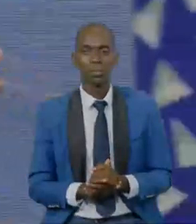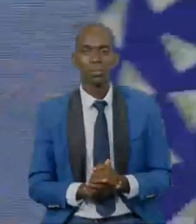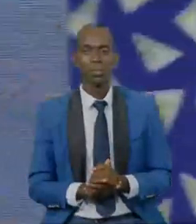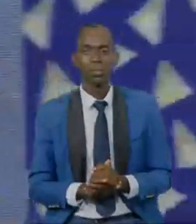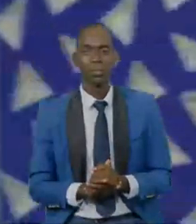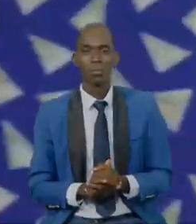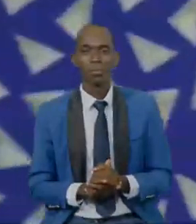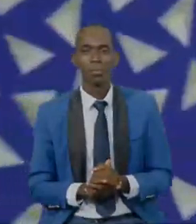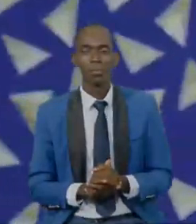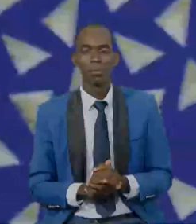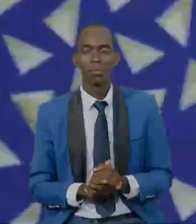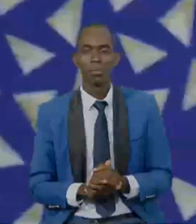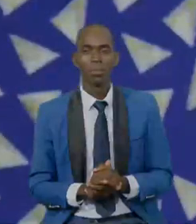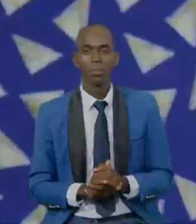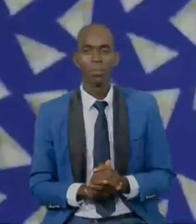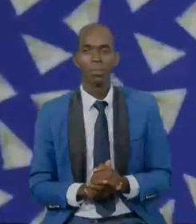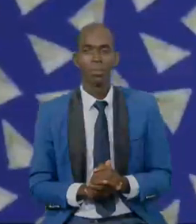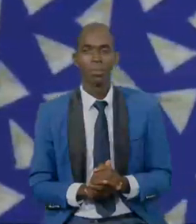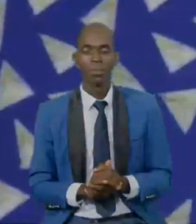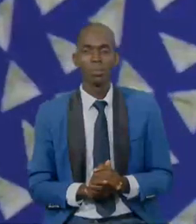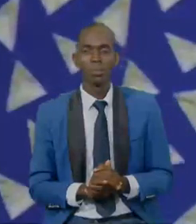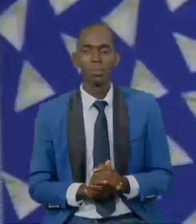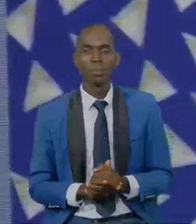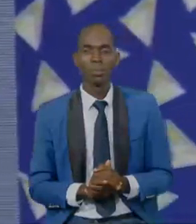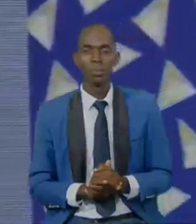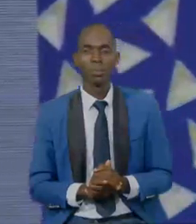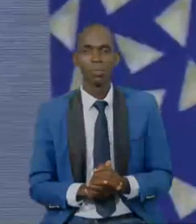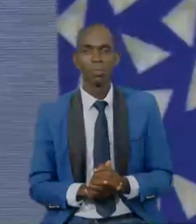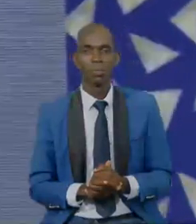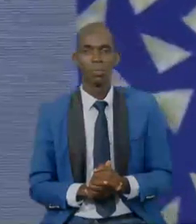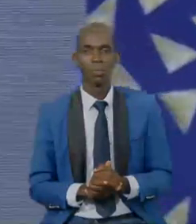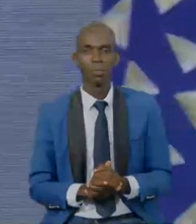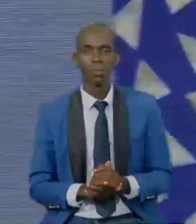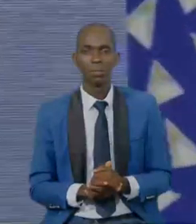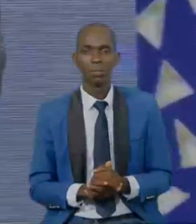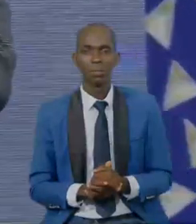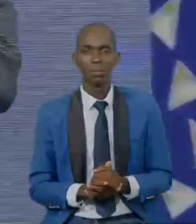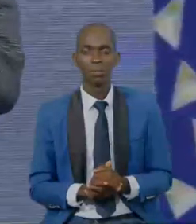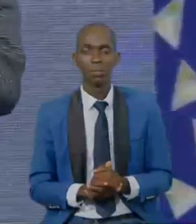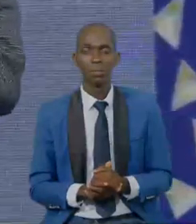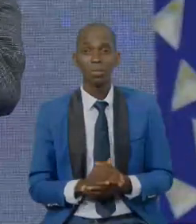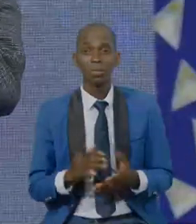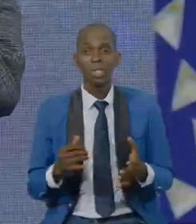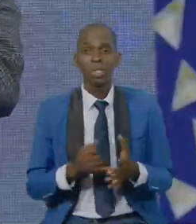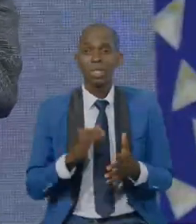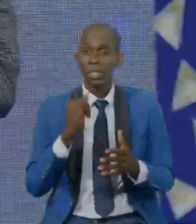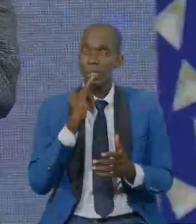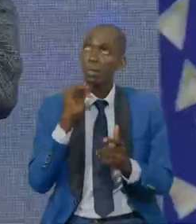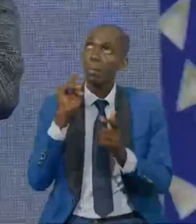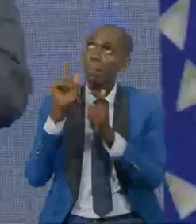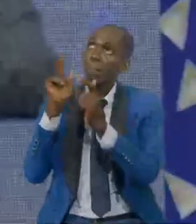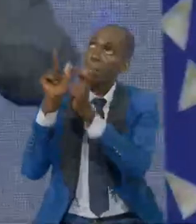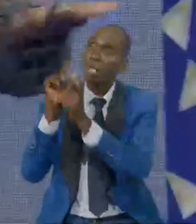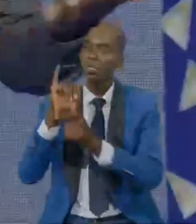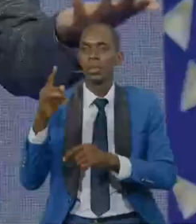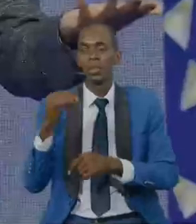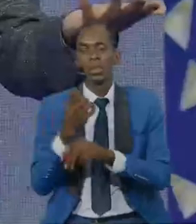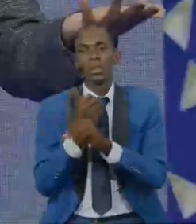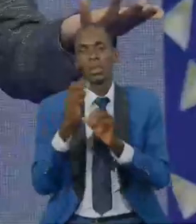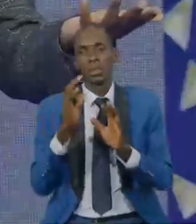état, tu vas souffrir en enfer éternellement. It is meeting the Savior. Oui, c'est de raconter le